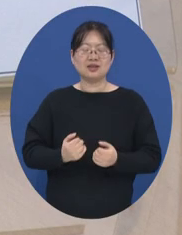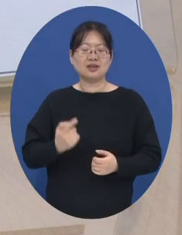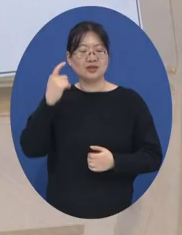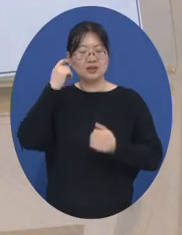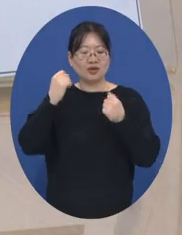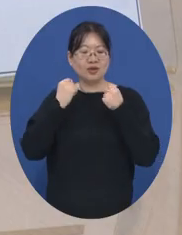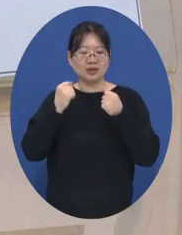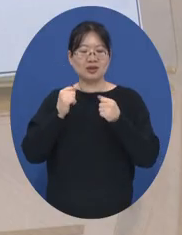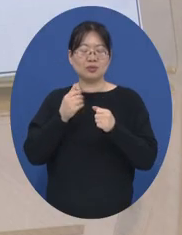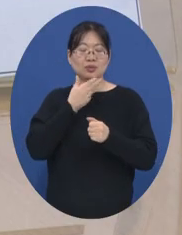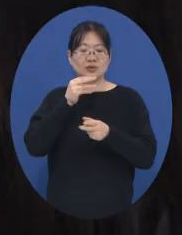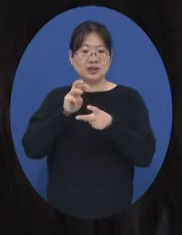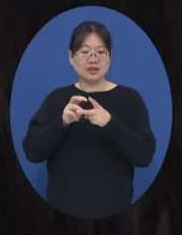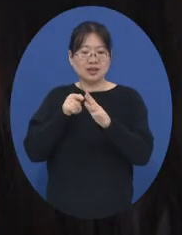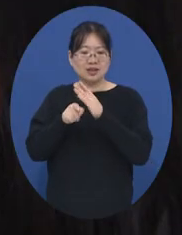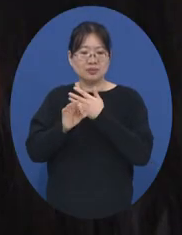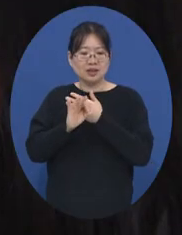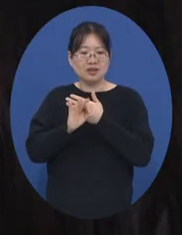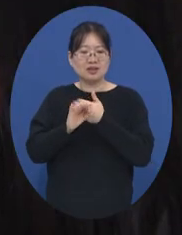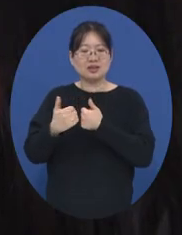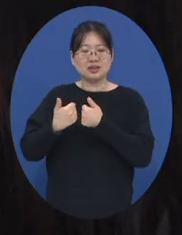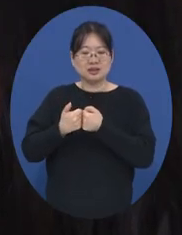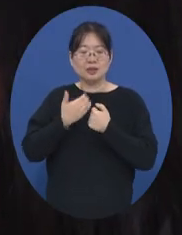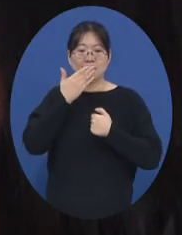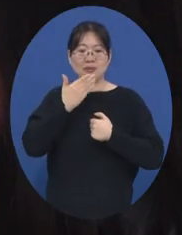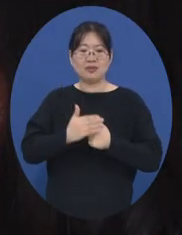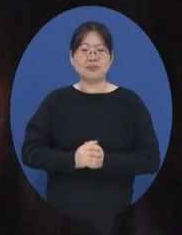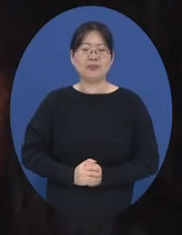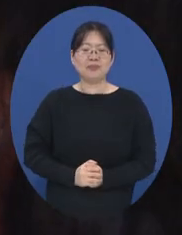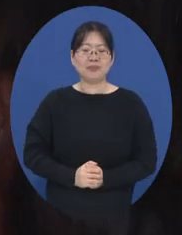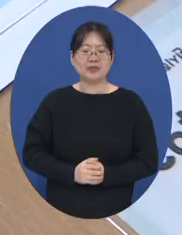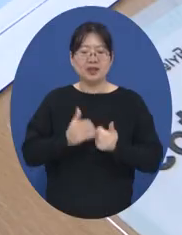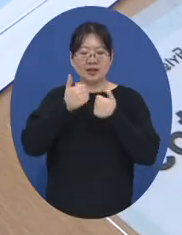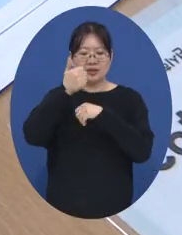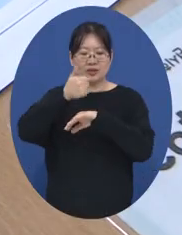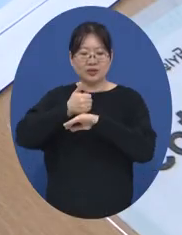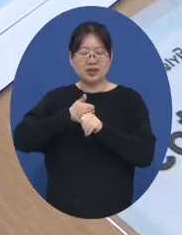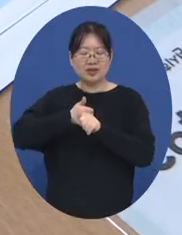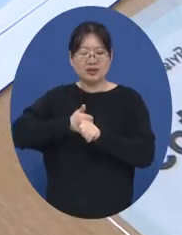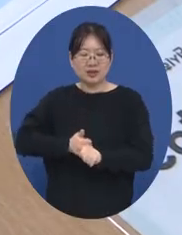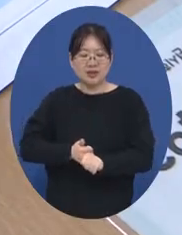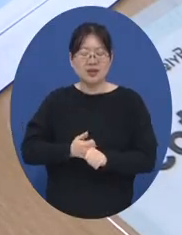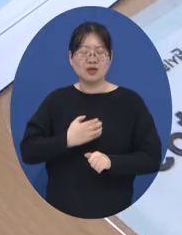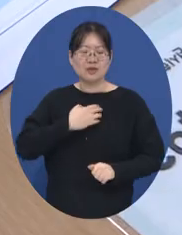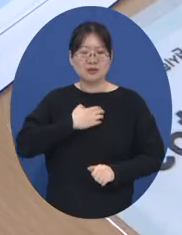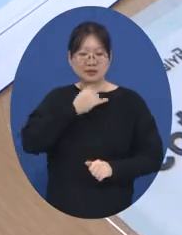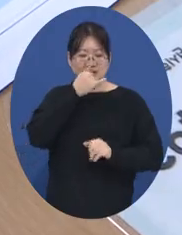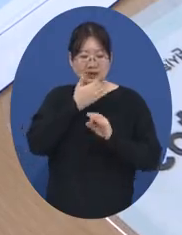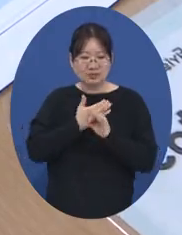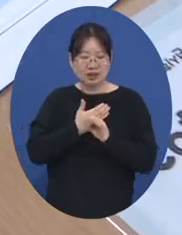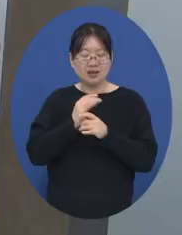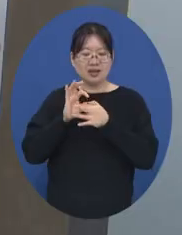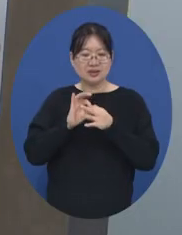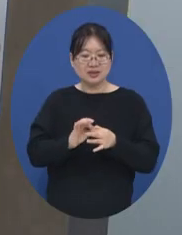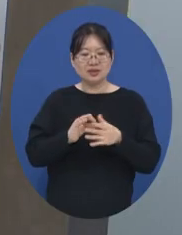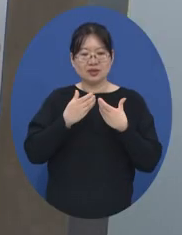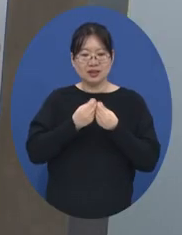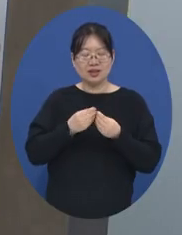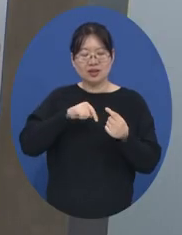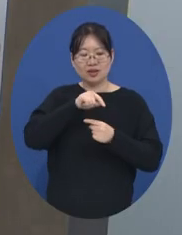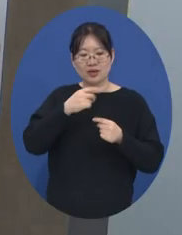센터를 찾아가 면 대 면 상담도 할 수 있습니다 상담 결과에 따라 고위험군에 대해선 지속적으로 사례관리를 할